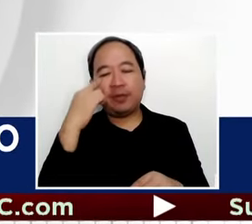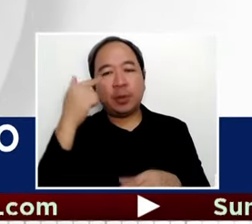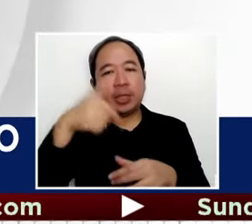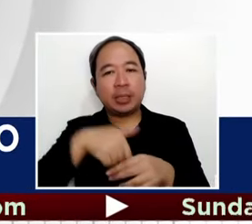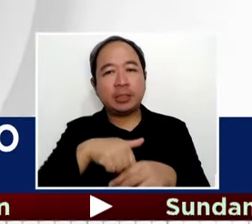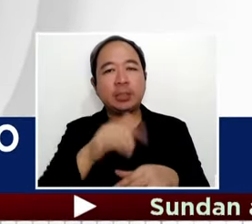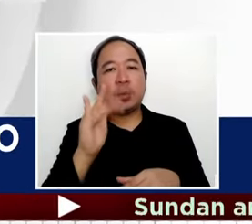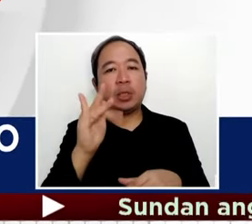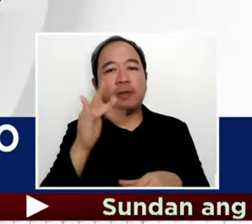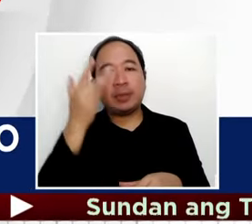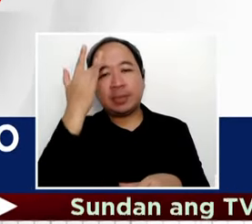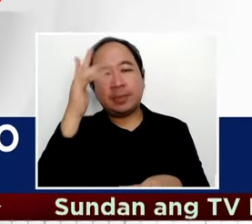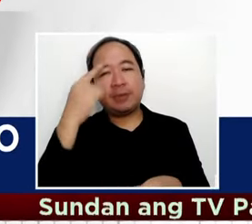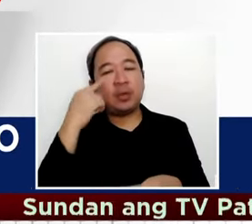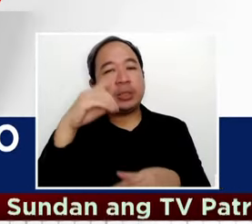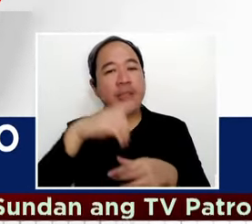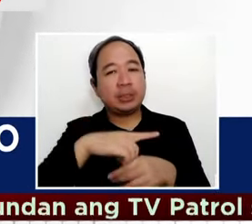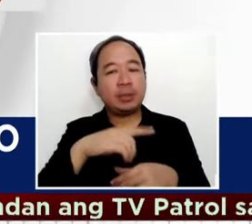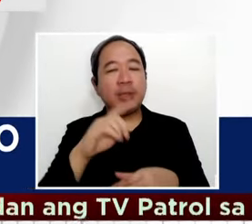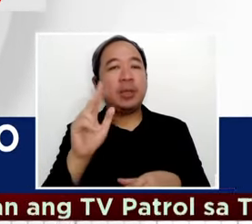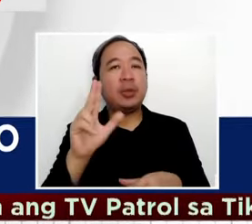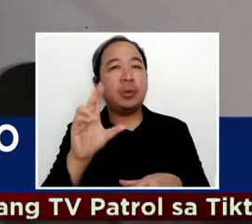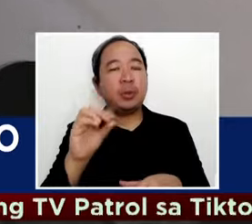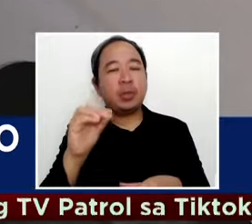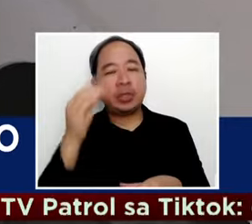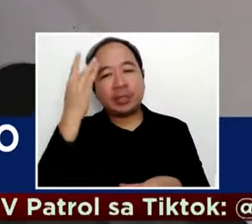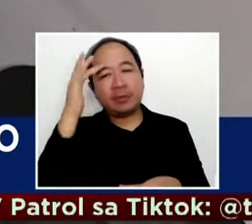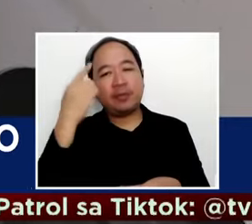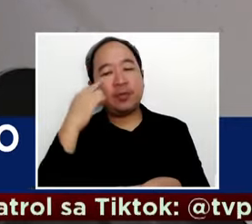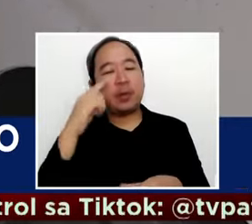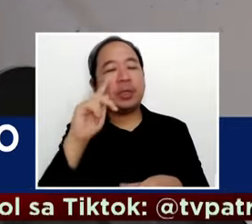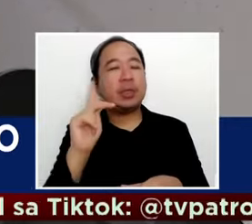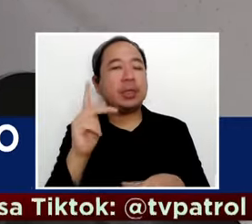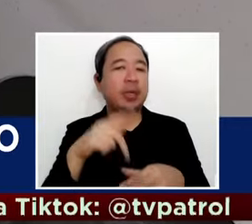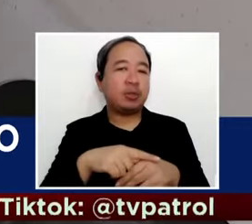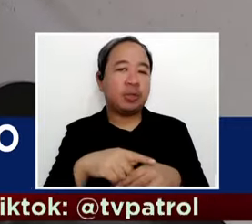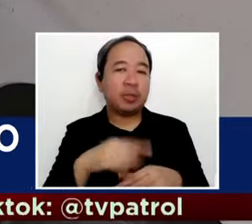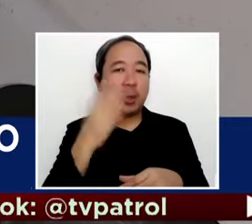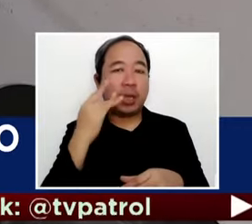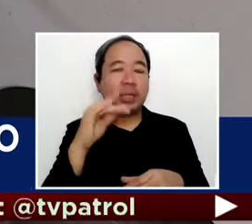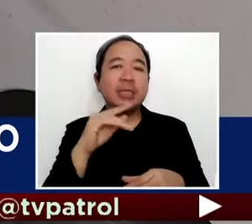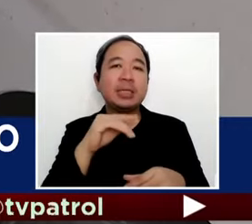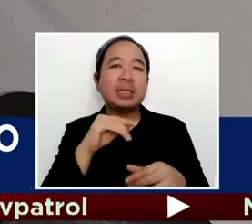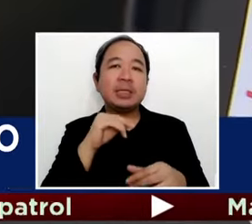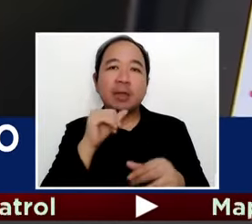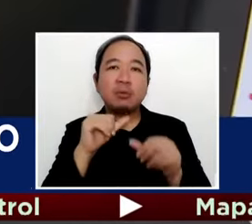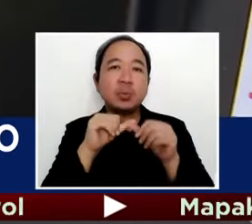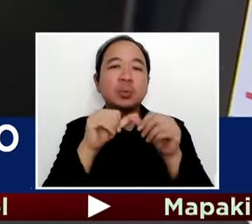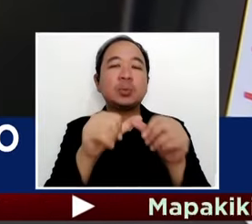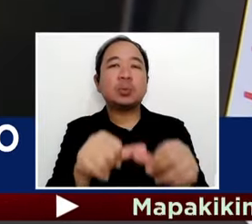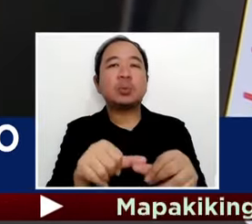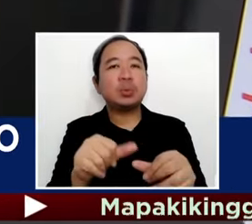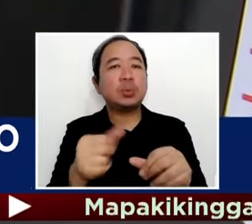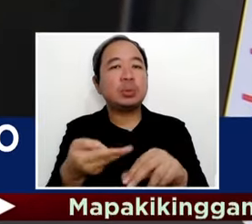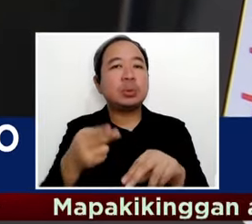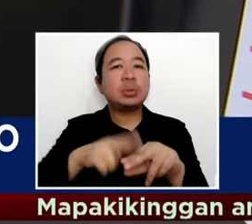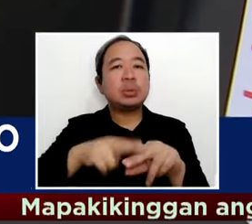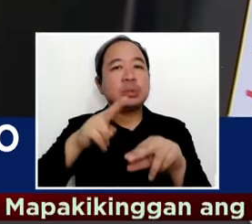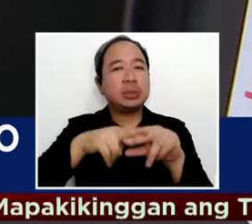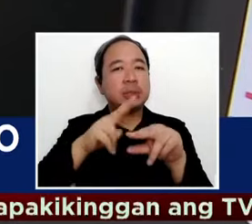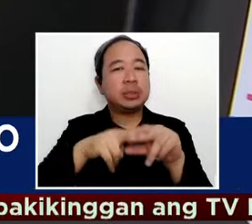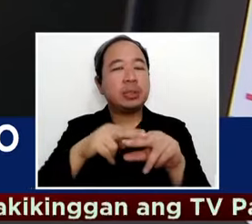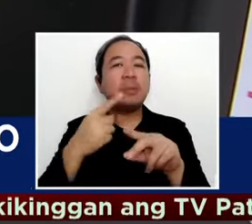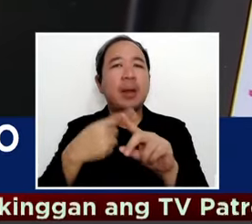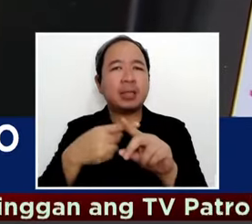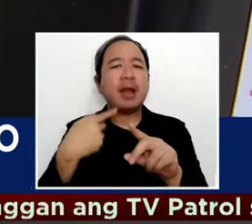25 centavos sa diesel at 30 centavos sa kerosene. Hindi kasi natuloy ang pagtaas ng interest rate at dumami ang supply